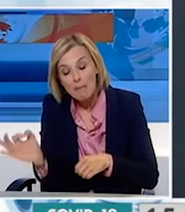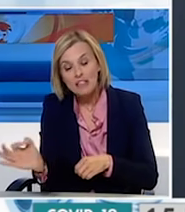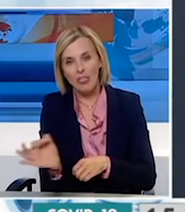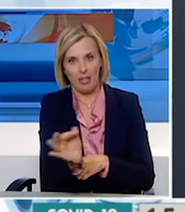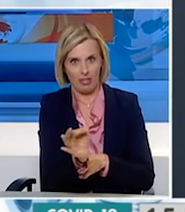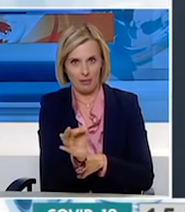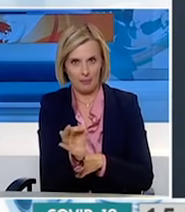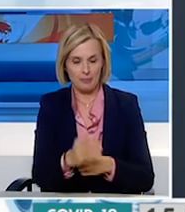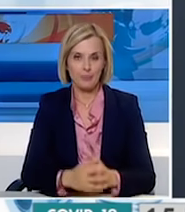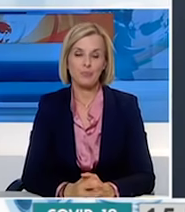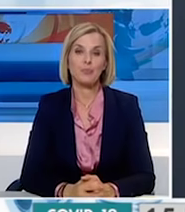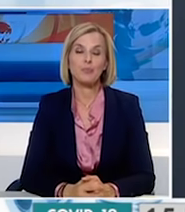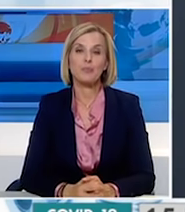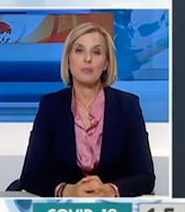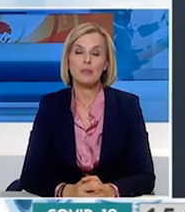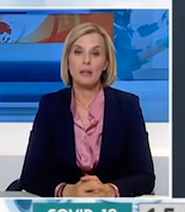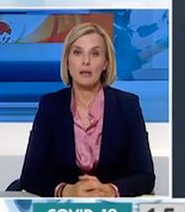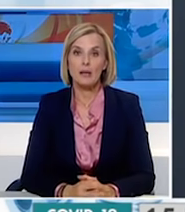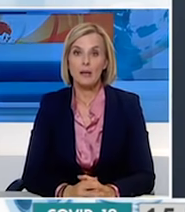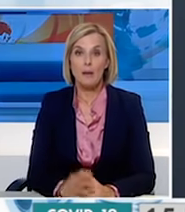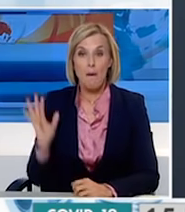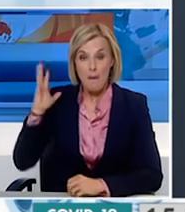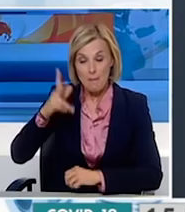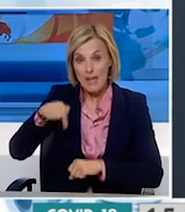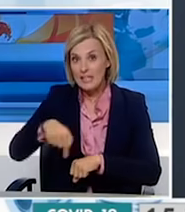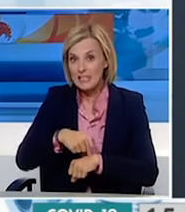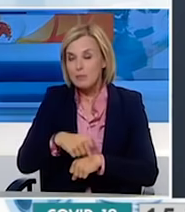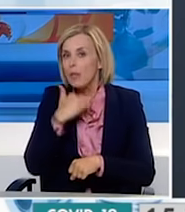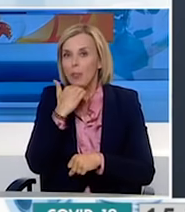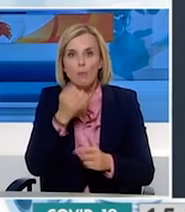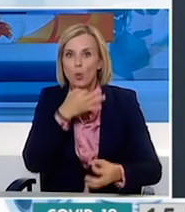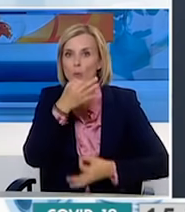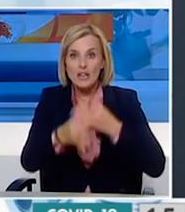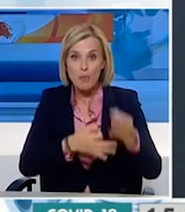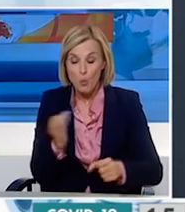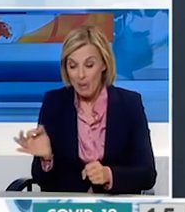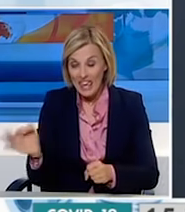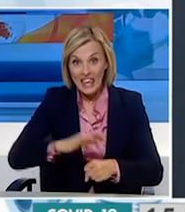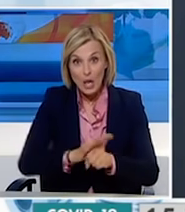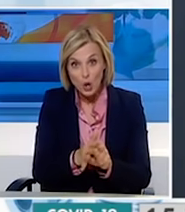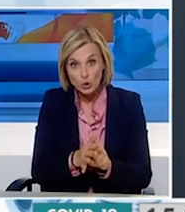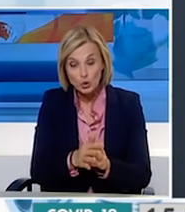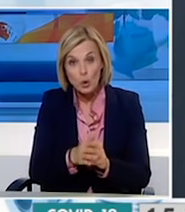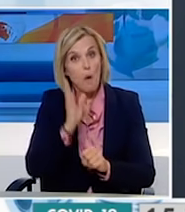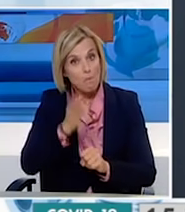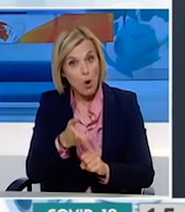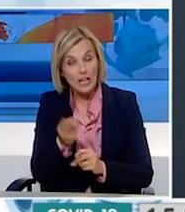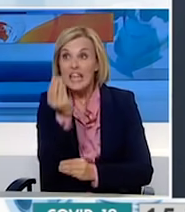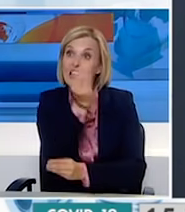από τη γρήπη. Τέταρτον, με τα μέχρι τώρα δεδομένα, δεν μπορούμε να ισχυριστούμε πως ο ιός γίνεται πιο επιθετικός ή πιο